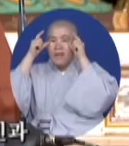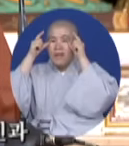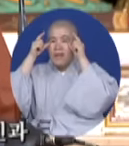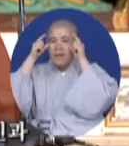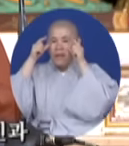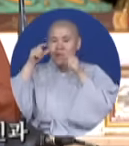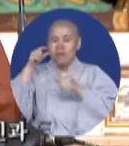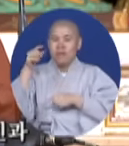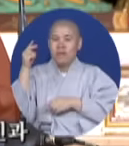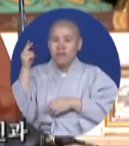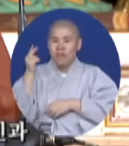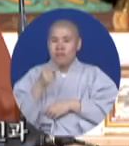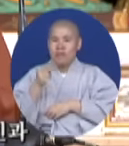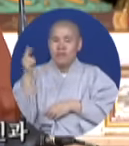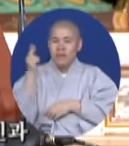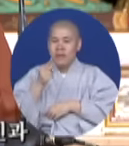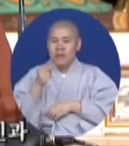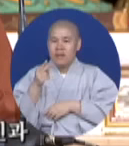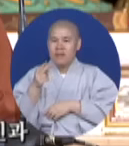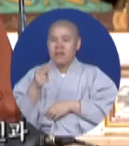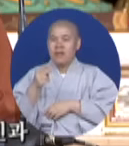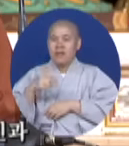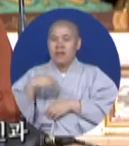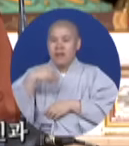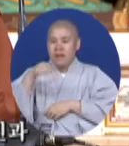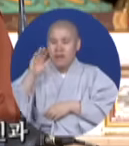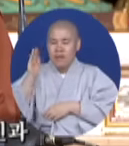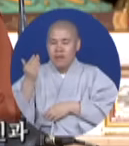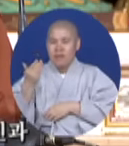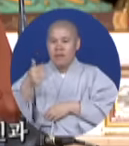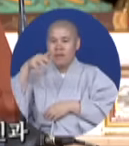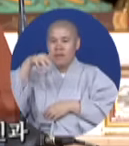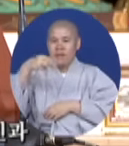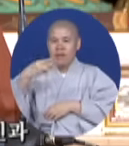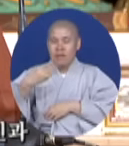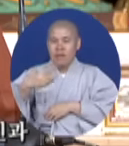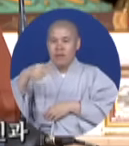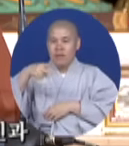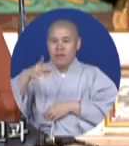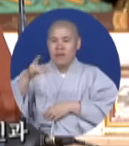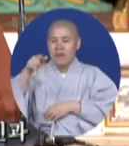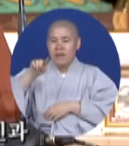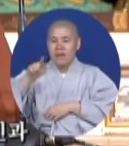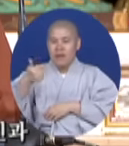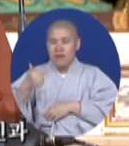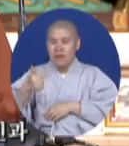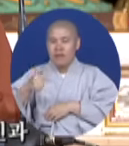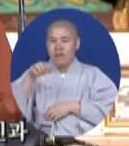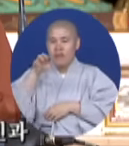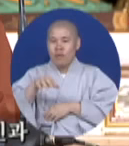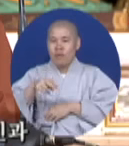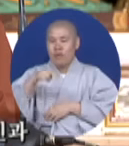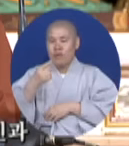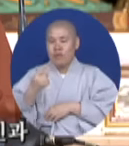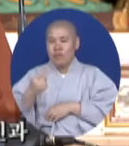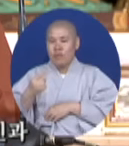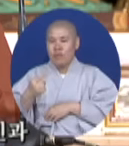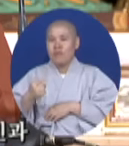다시 나와요. 이게 출출세간이에요. 출세간에서도 나오는 인과다 이거예요.